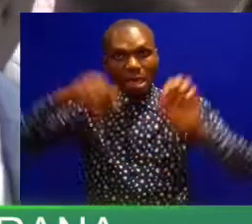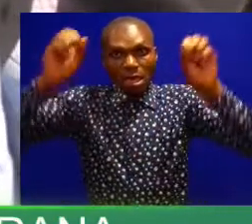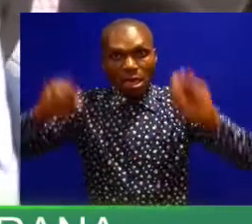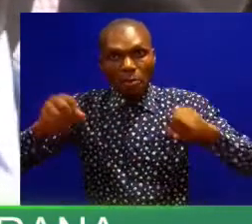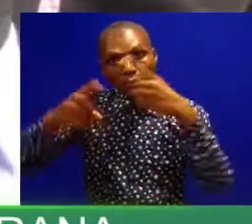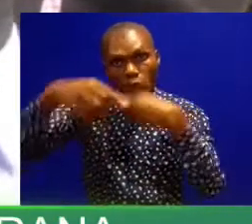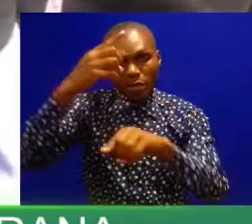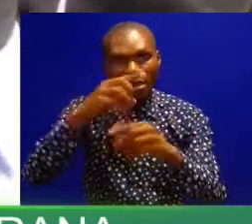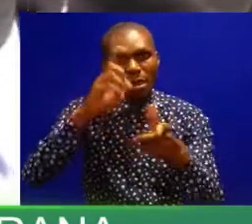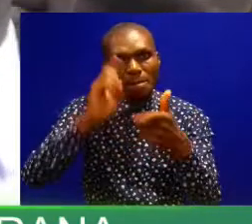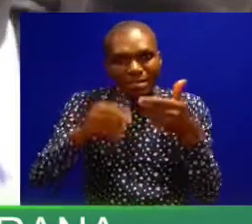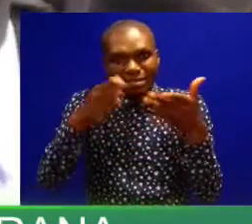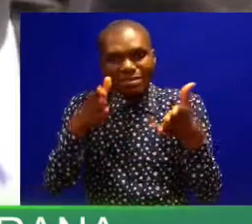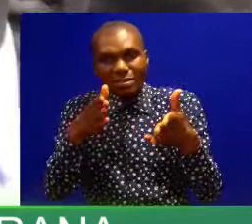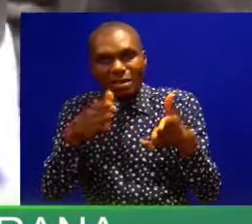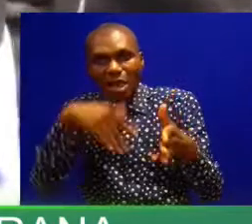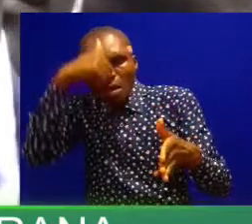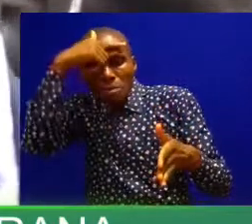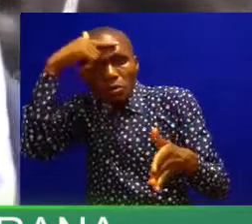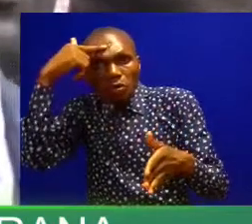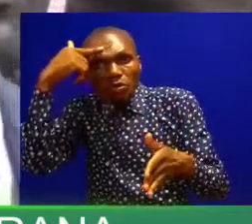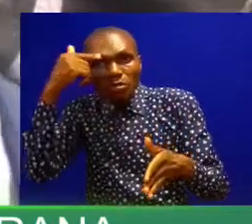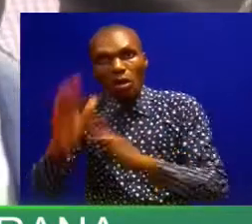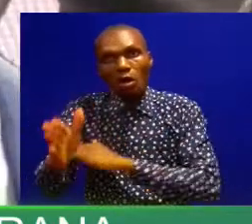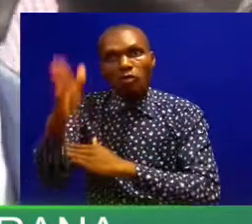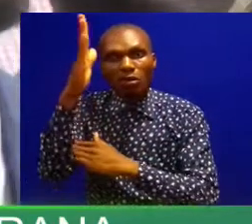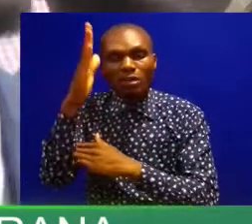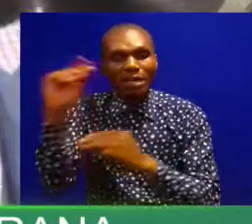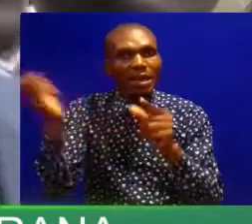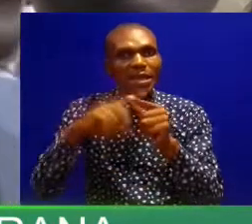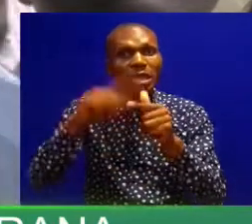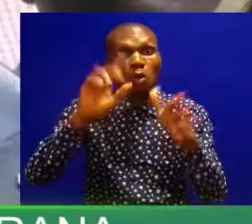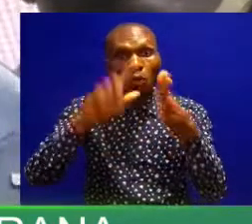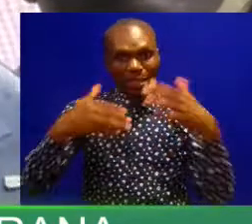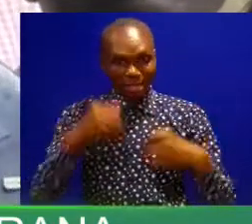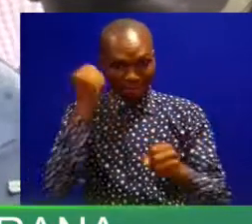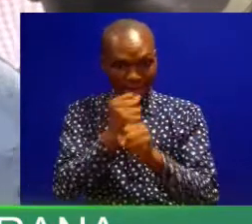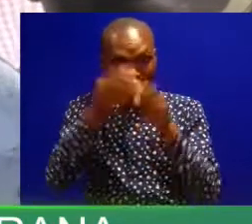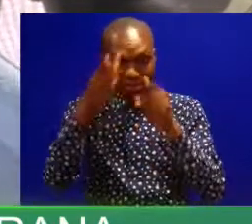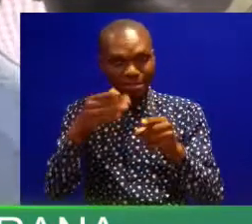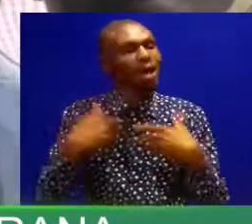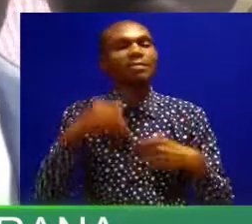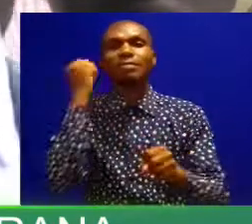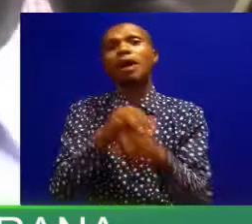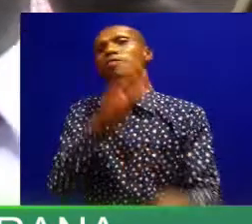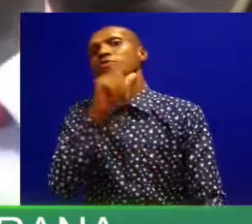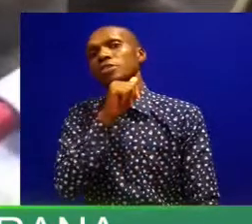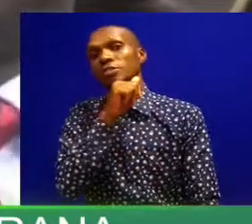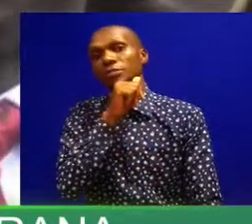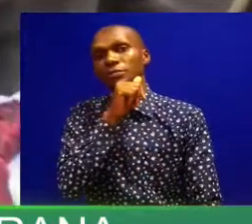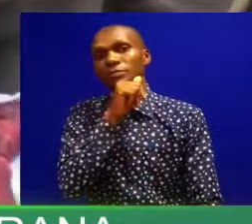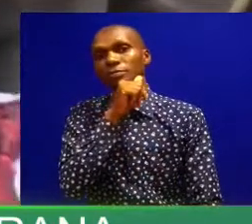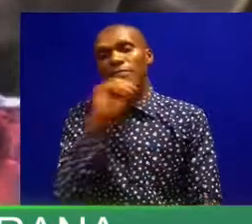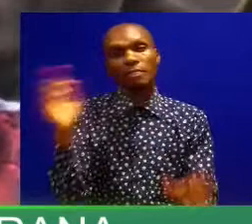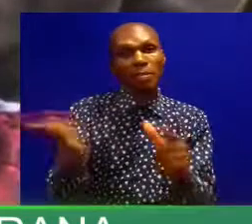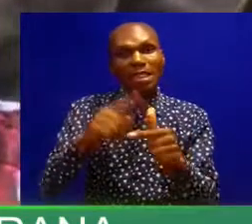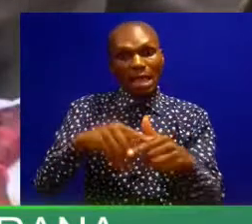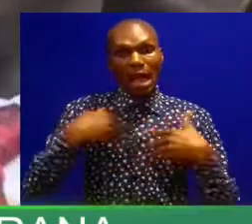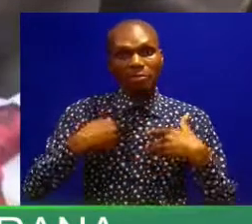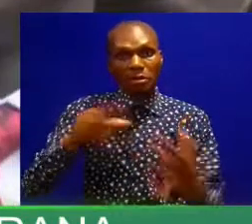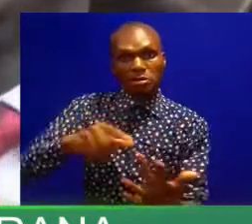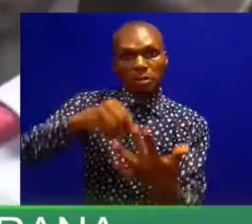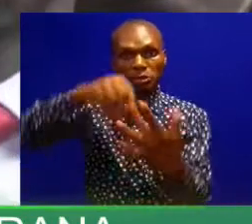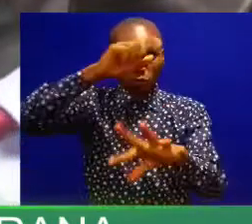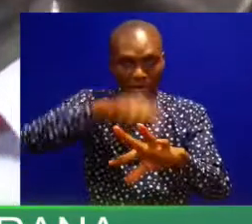kushinda lakini kwa mapenzi ya mwenyezi mungu yale ambayo imefanyika imefanyika ningependa kuchukua fursa